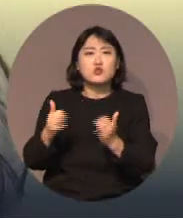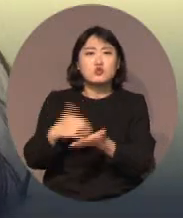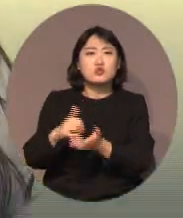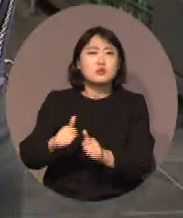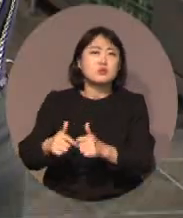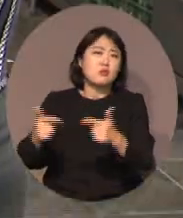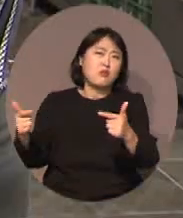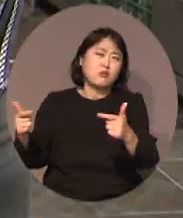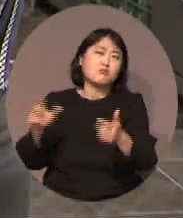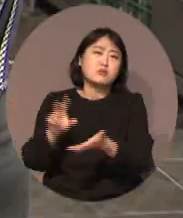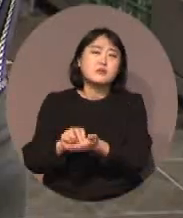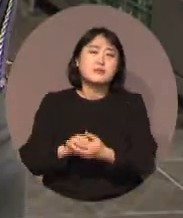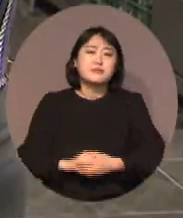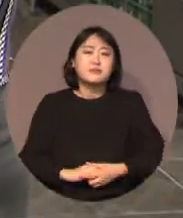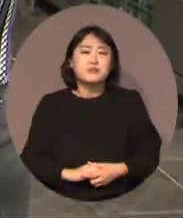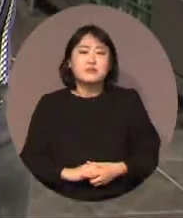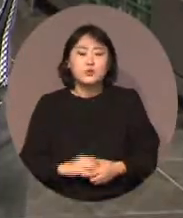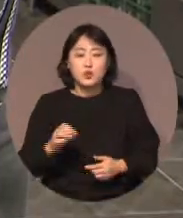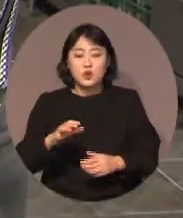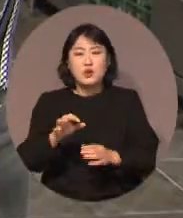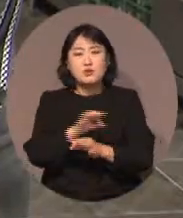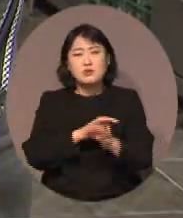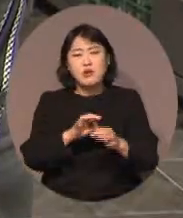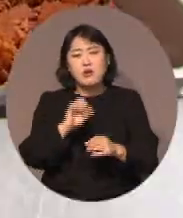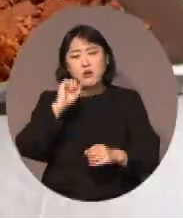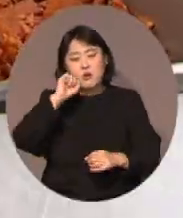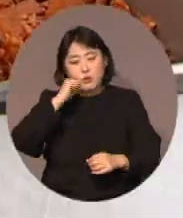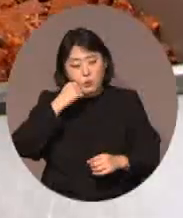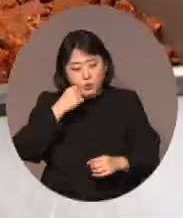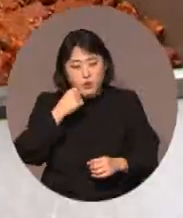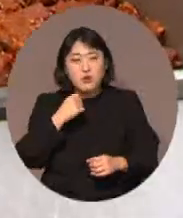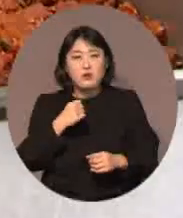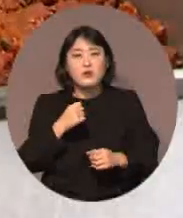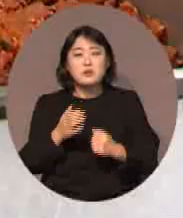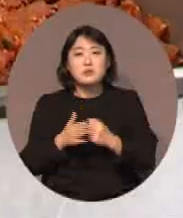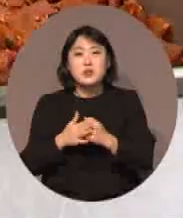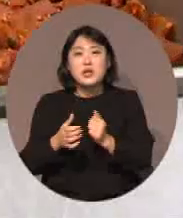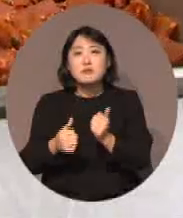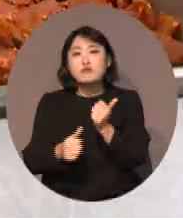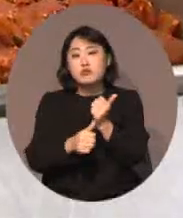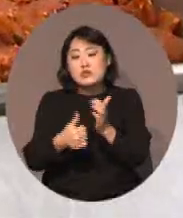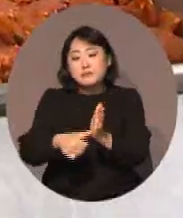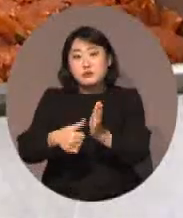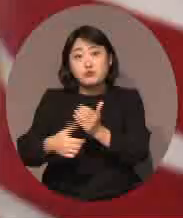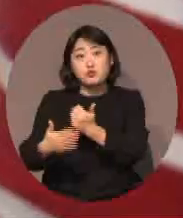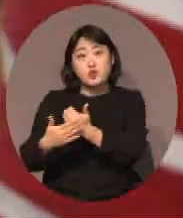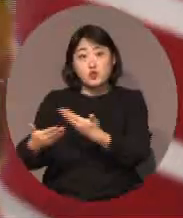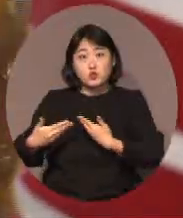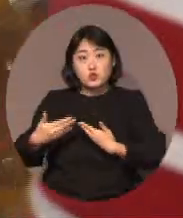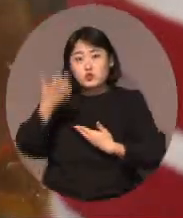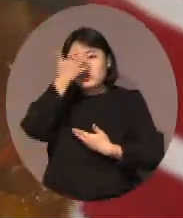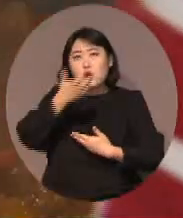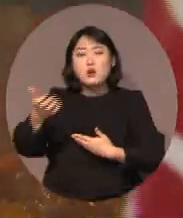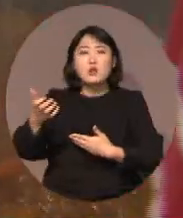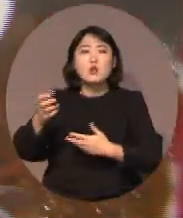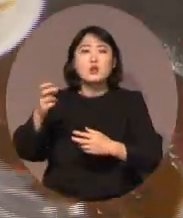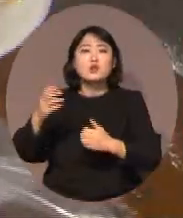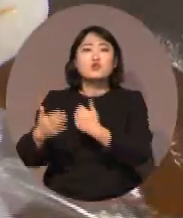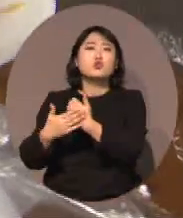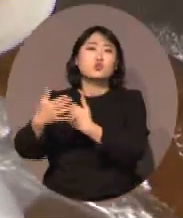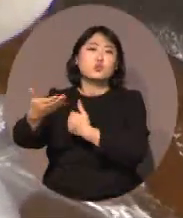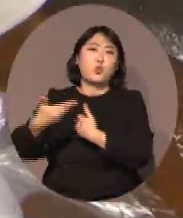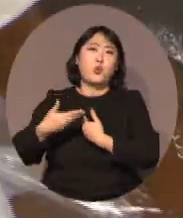있어가지고. 게다가 경기 침체가 장기화되면서 부식 등을 제공해주는 후원도 크게